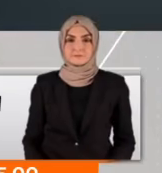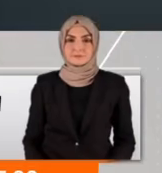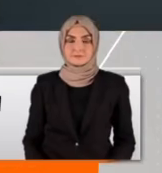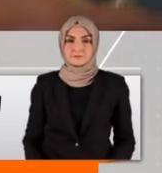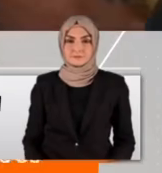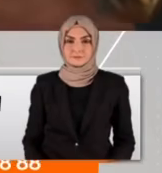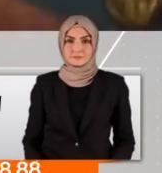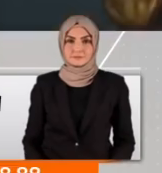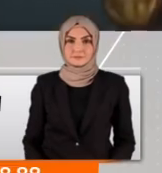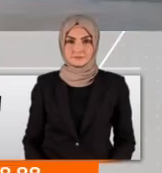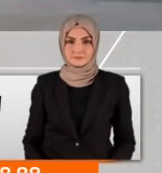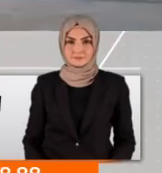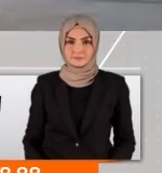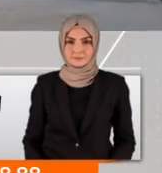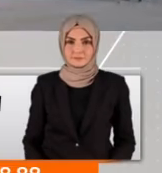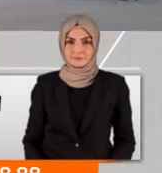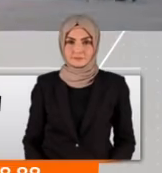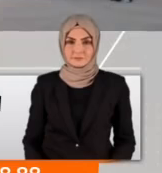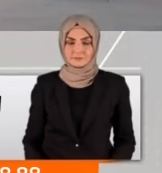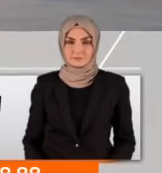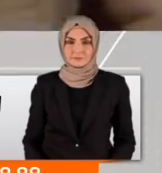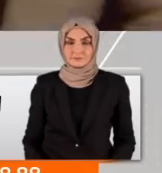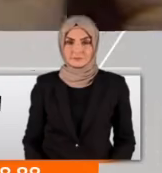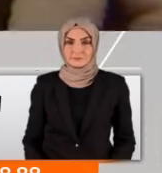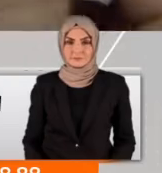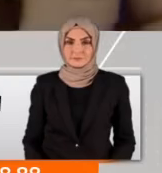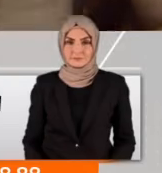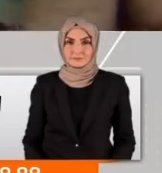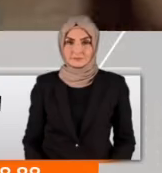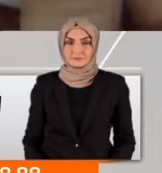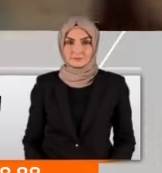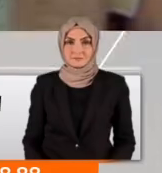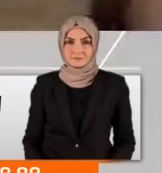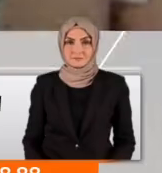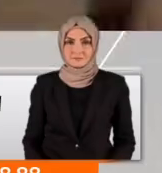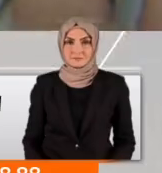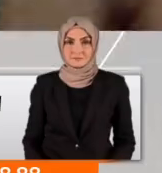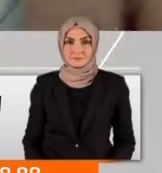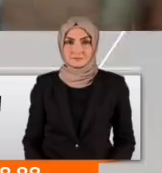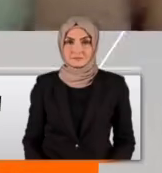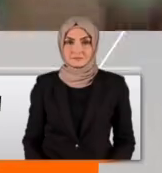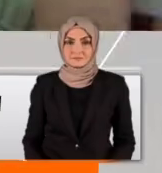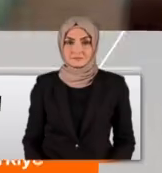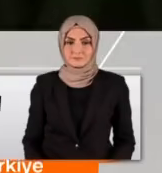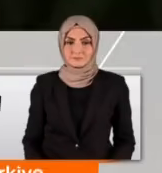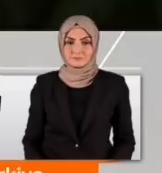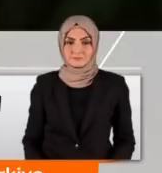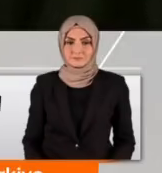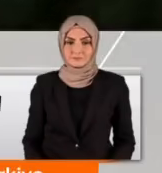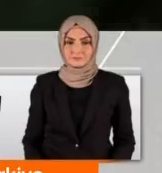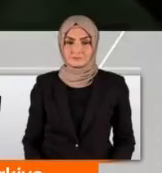geldi Nereye gittin nereye gider nereden gelir bilgilerin üstüne mi Evet